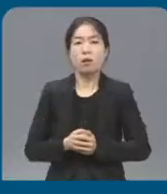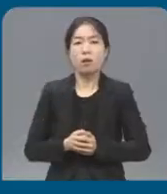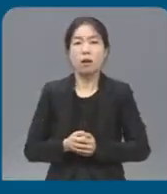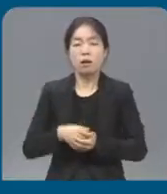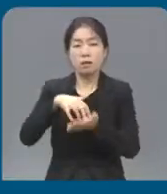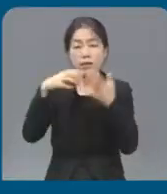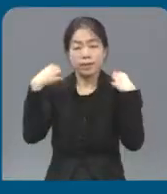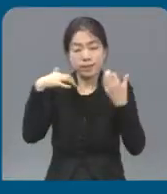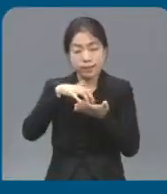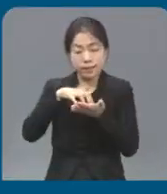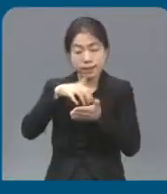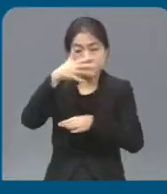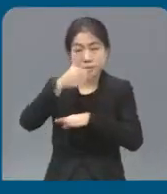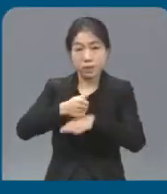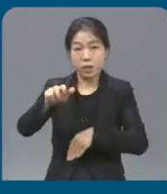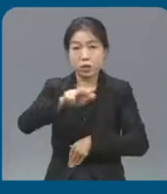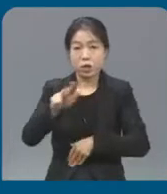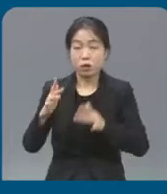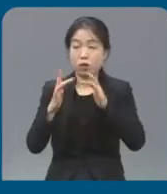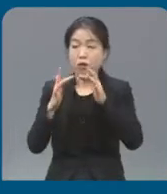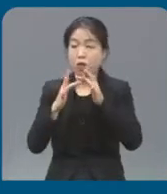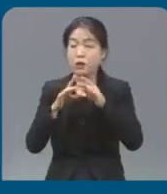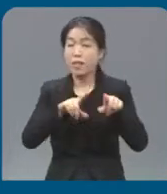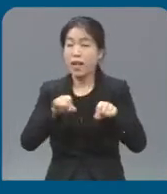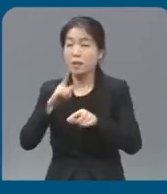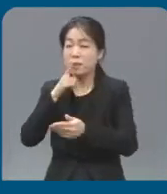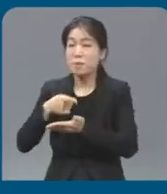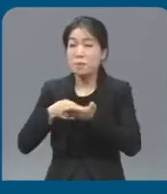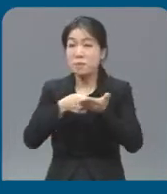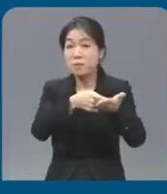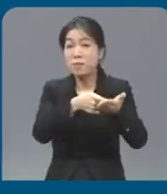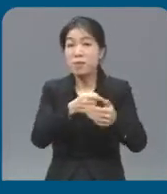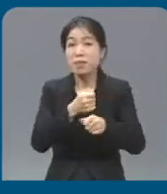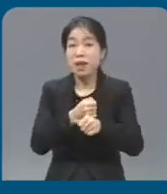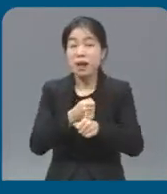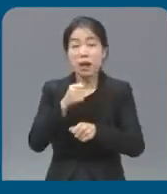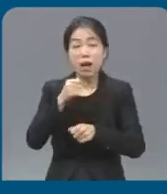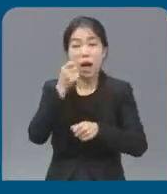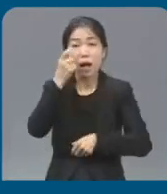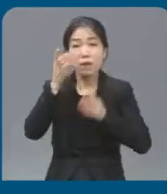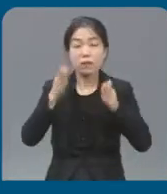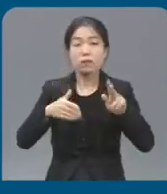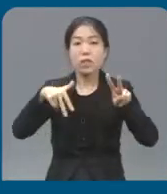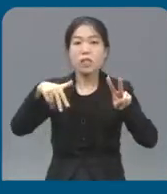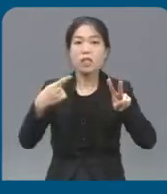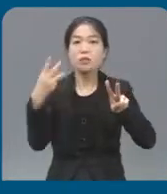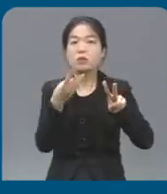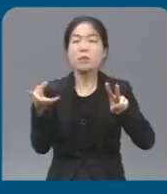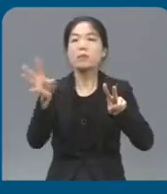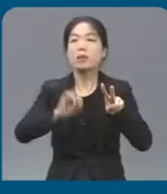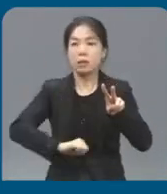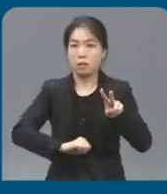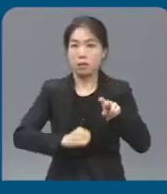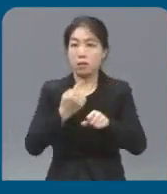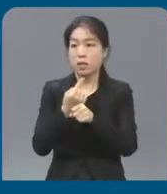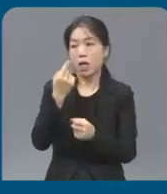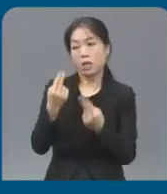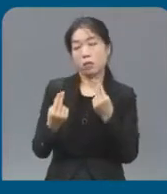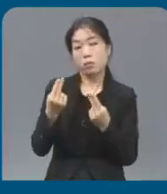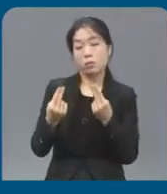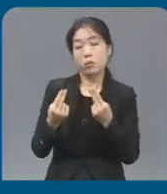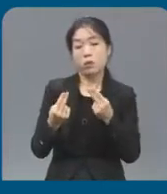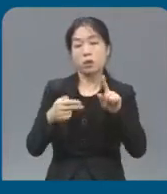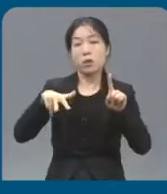통계청이 짓게 해 보니 전국 온라인 음식배달 거래 근 지난 7월 한 달에만 2조 3천억 원으로 작년 같은 달과 비교하면